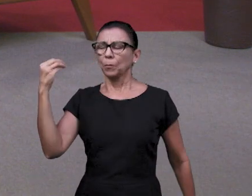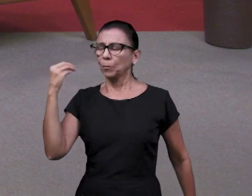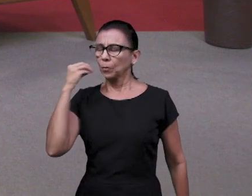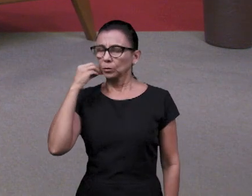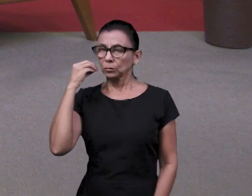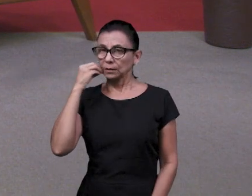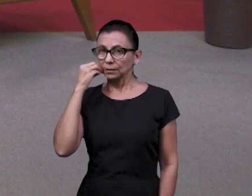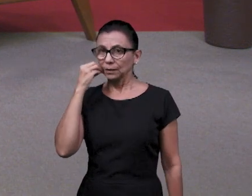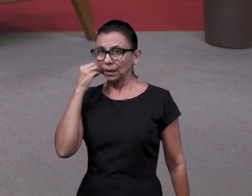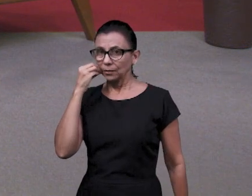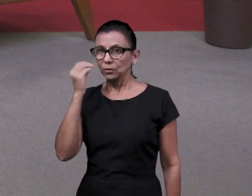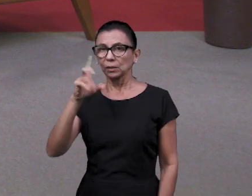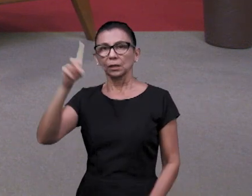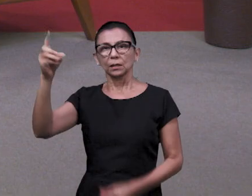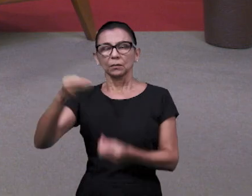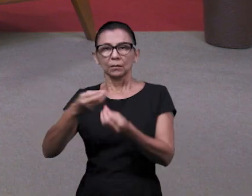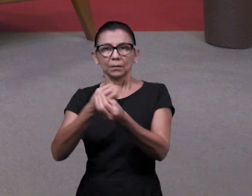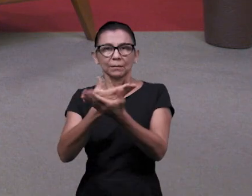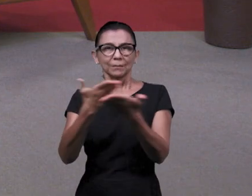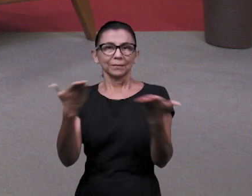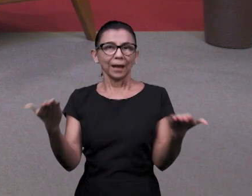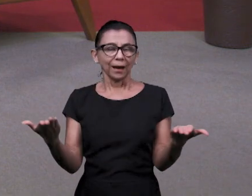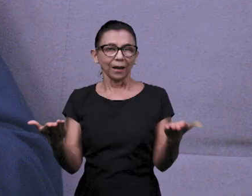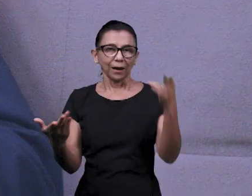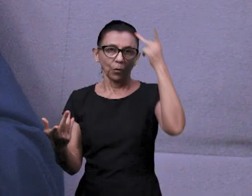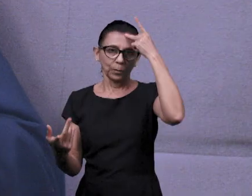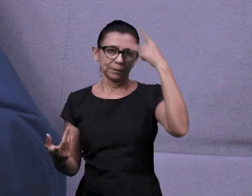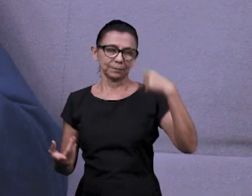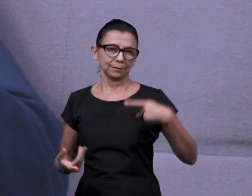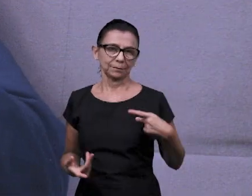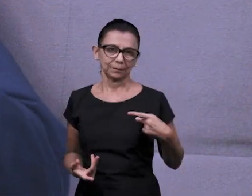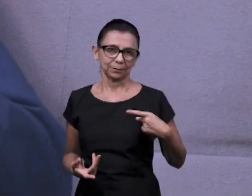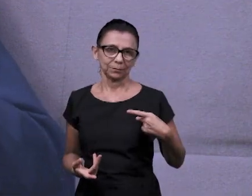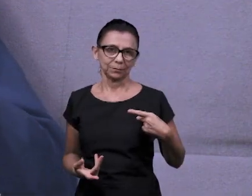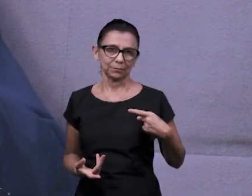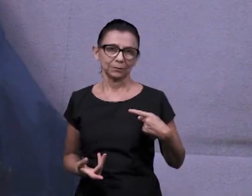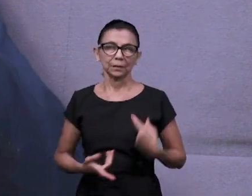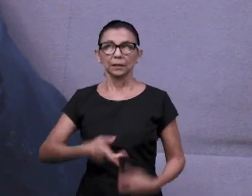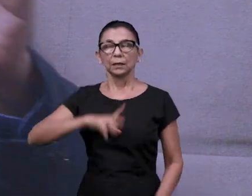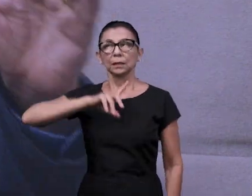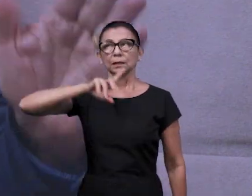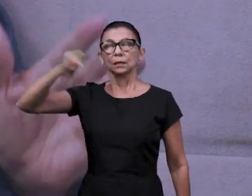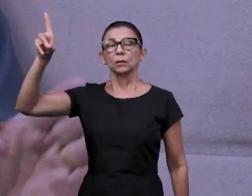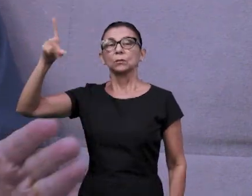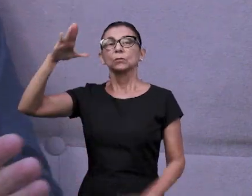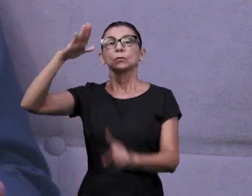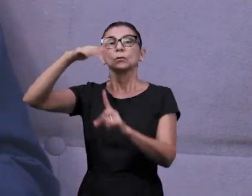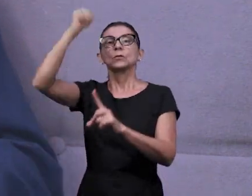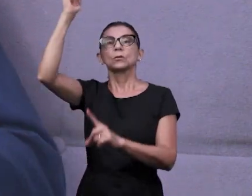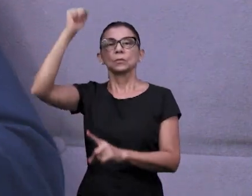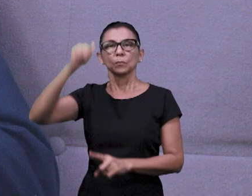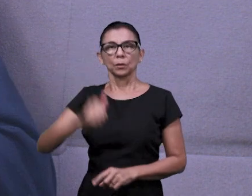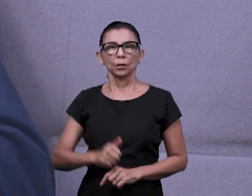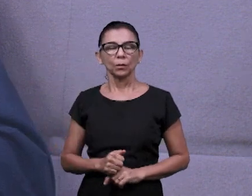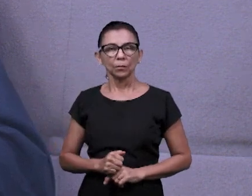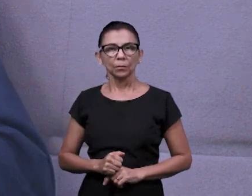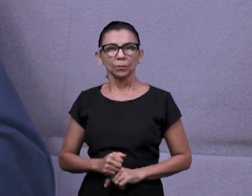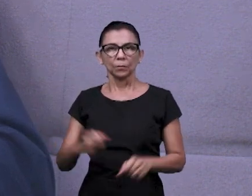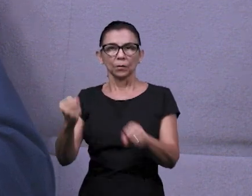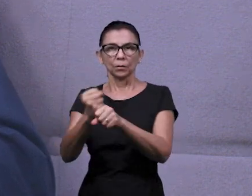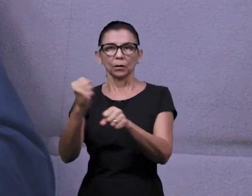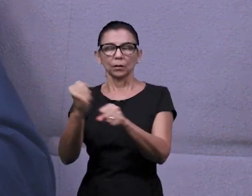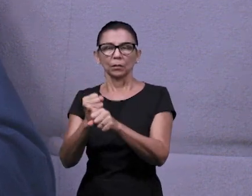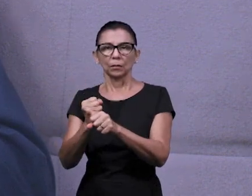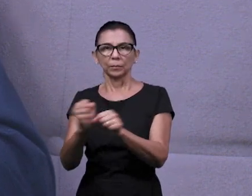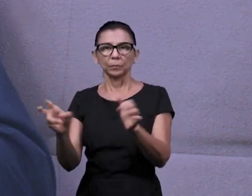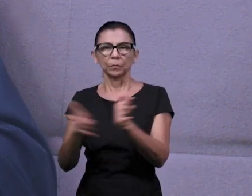Dieu donne à l'homme. Dieu nous a appelés pour l'œuvre de son Esprit Saint, pour être des